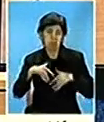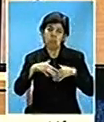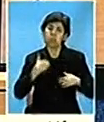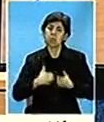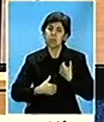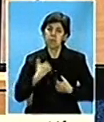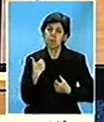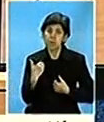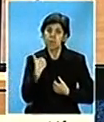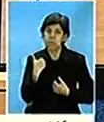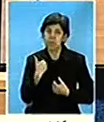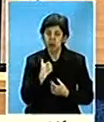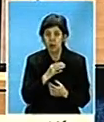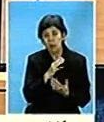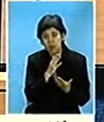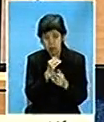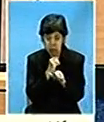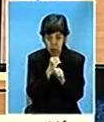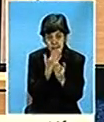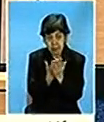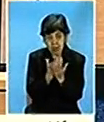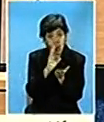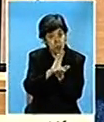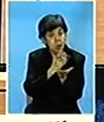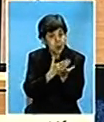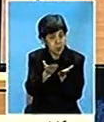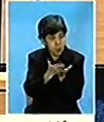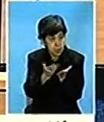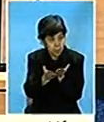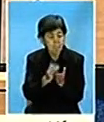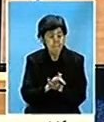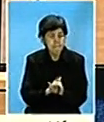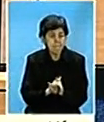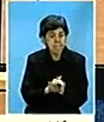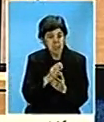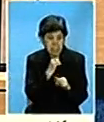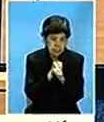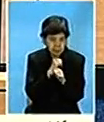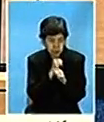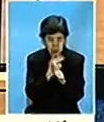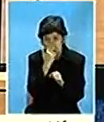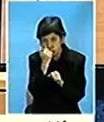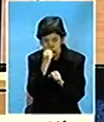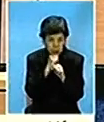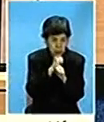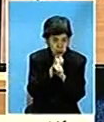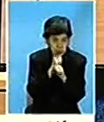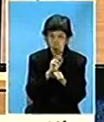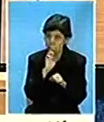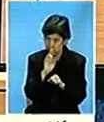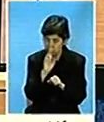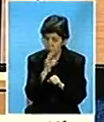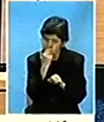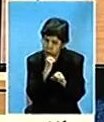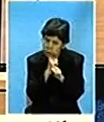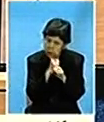นั้นการจะจัดสรรหรือการจะใช้จ่ายงบประมาณจึงจะต้องทำด้วยความรอบคอบระมัดระวังและ